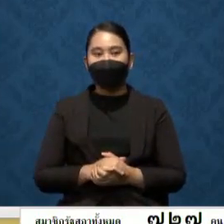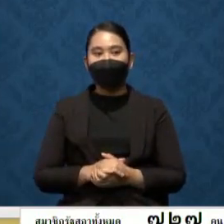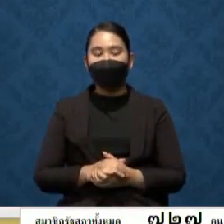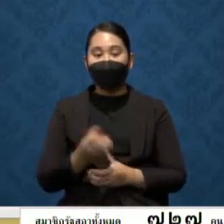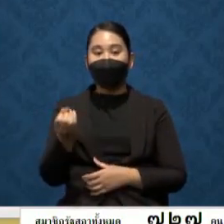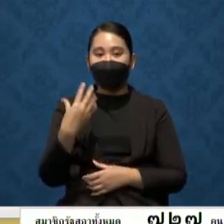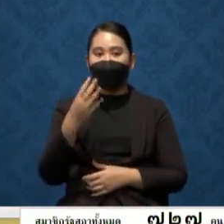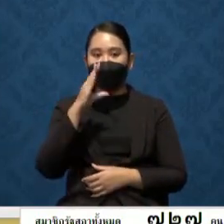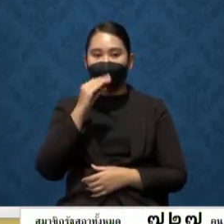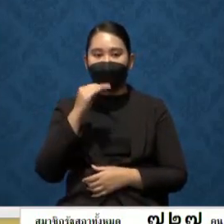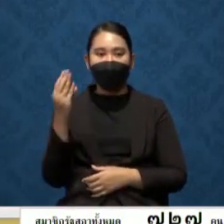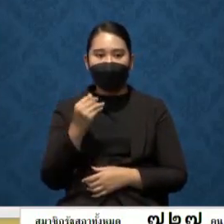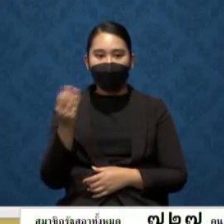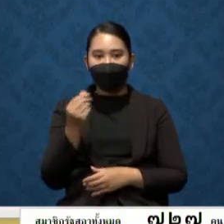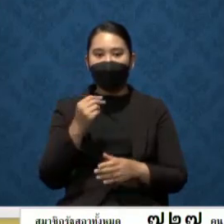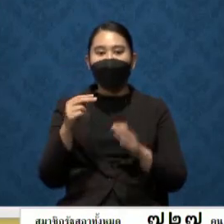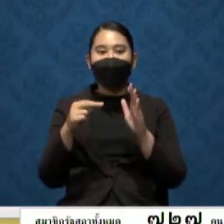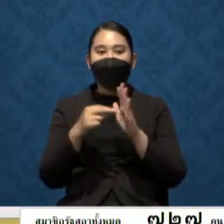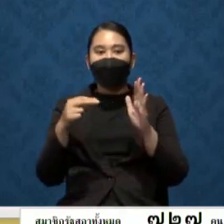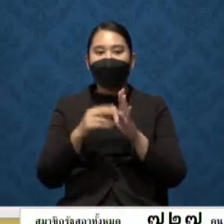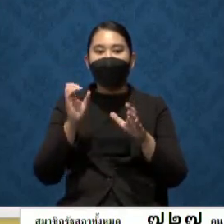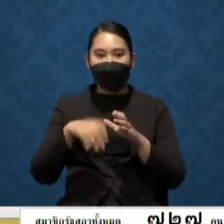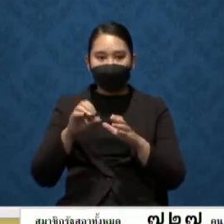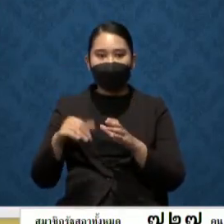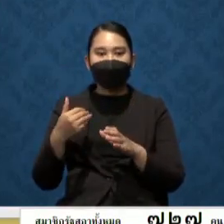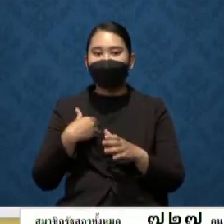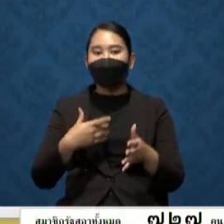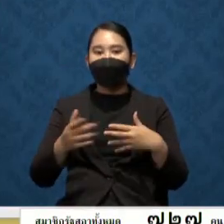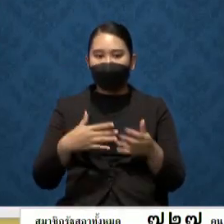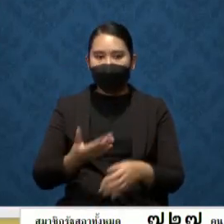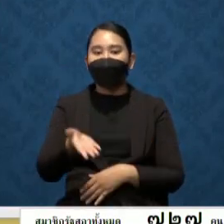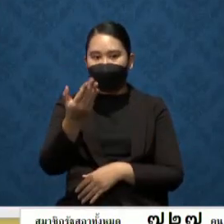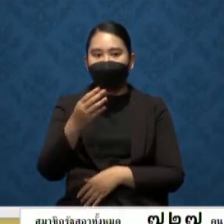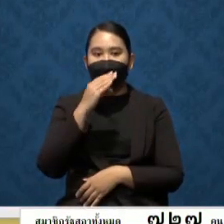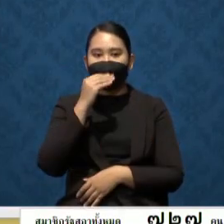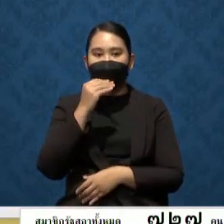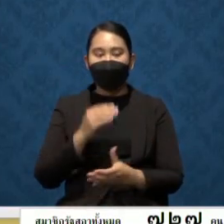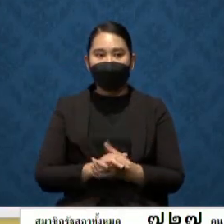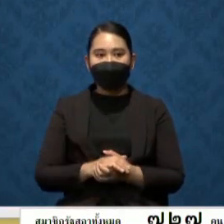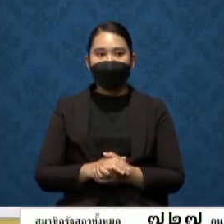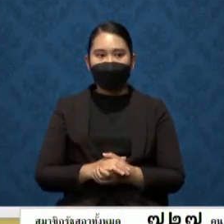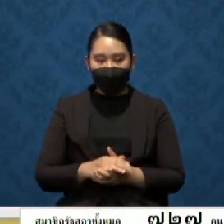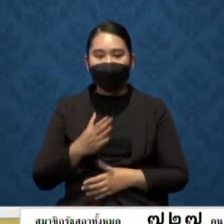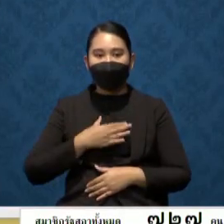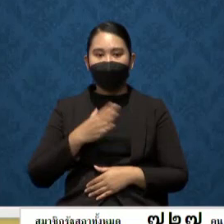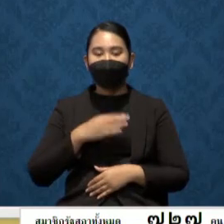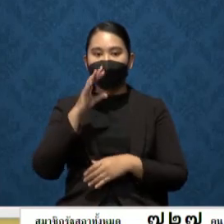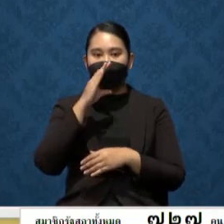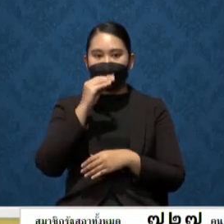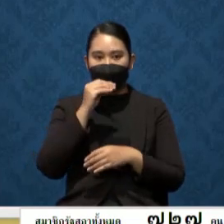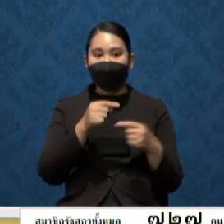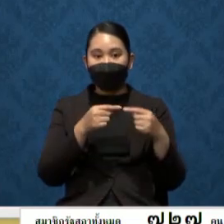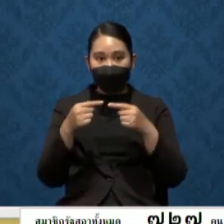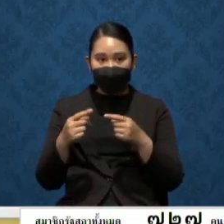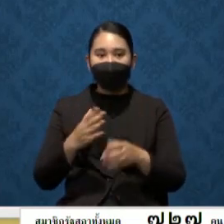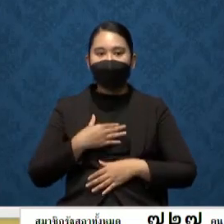มันก็จะเสียสาระเสรีก็เรื่องเลยครับอ่ะกูก็กำลังเข้าเรื่องครับกับประเด็นที่